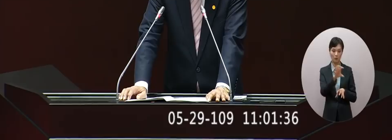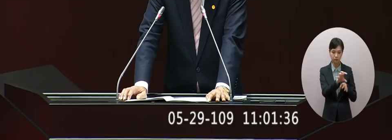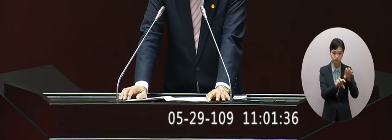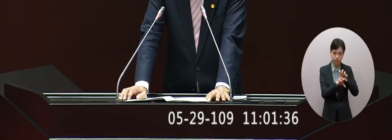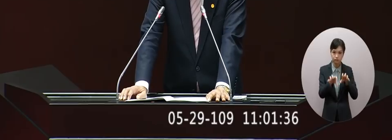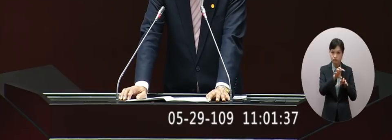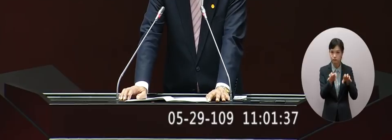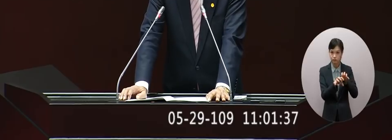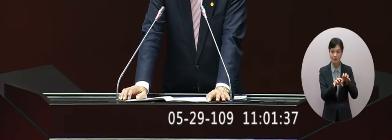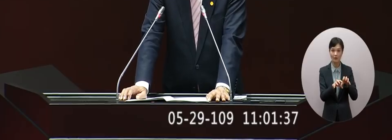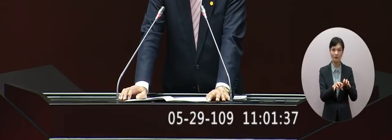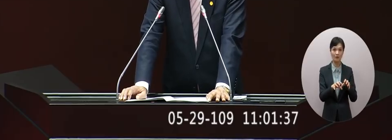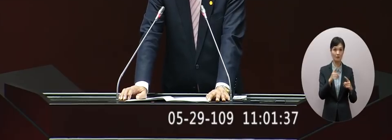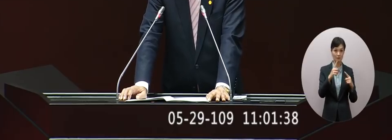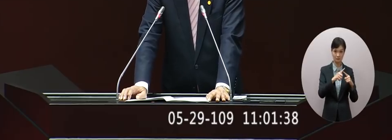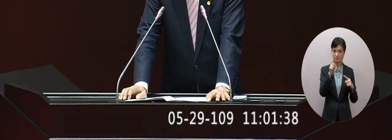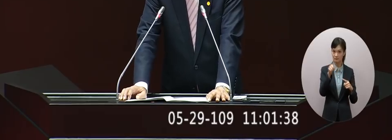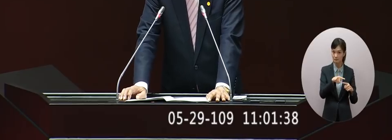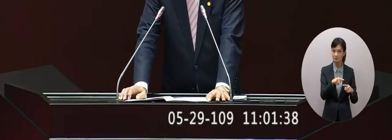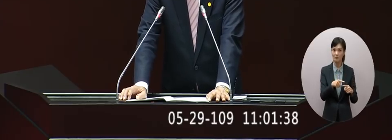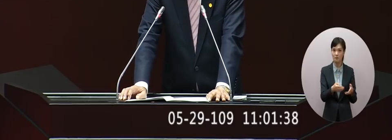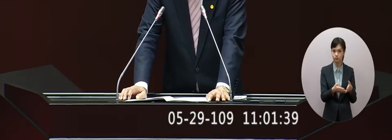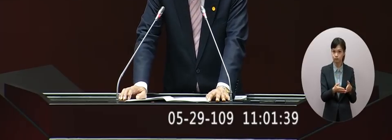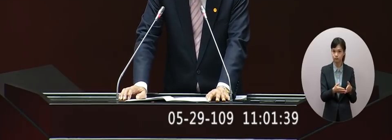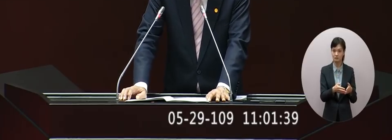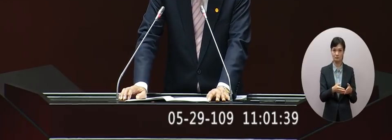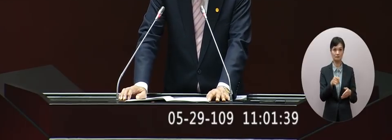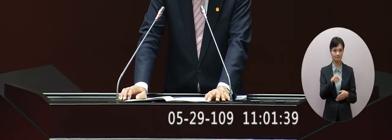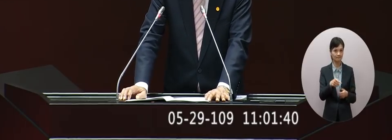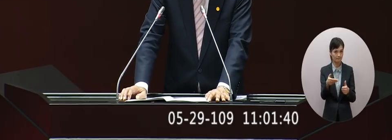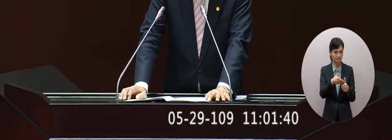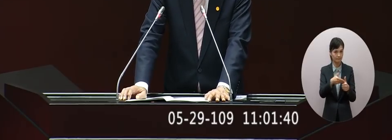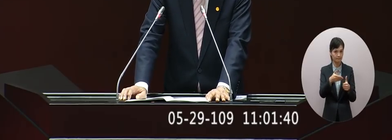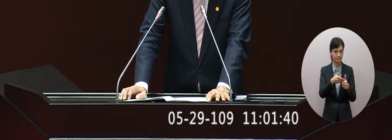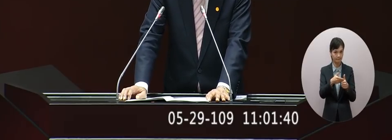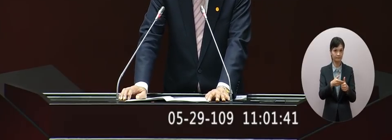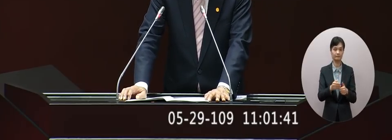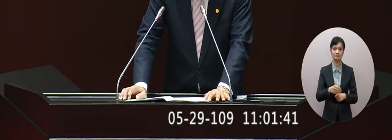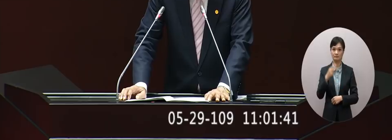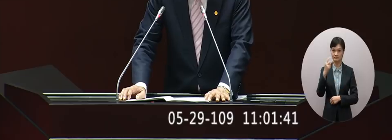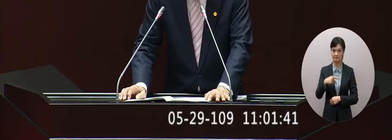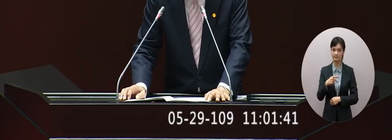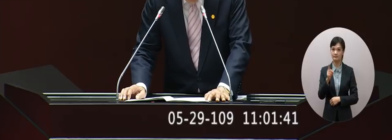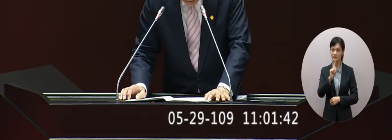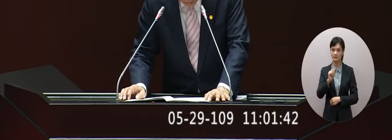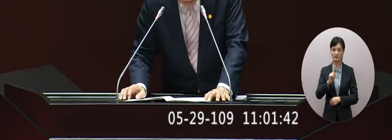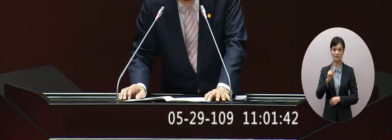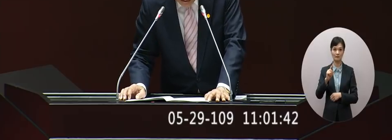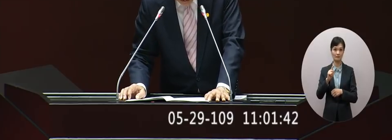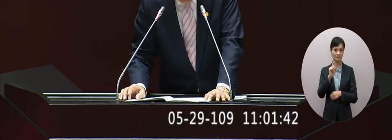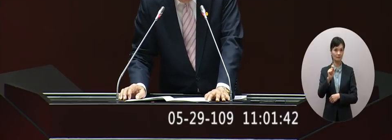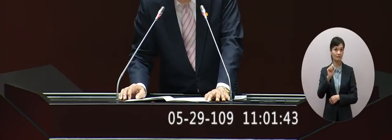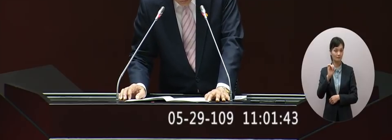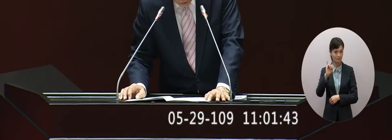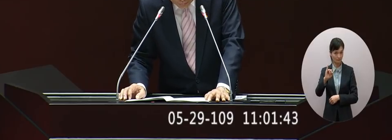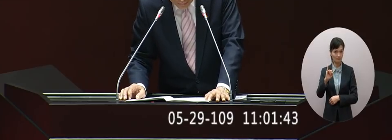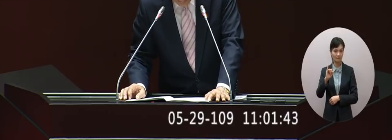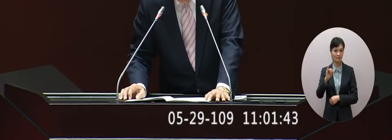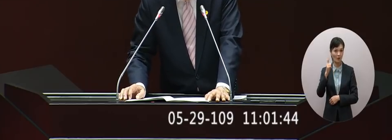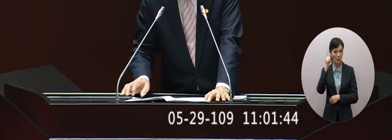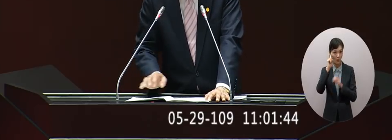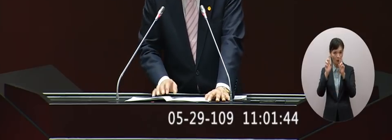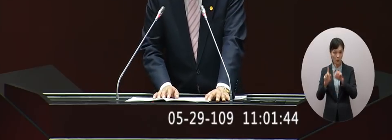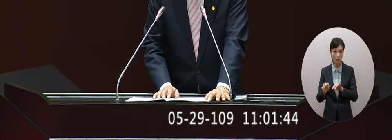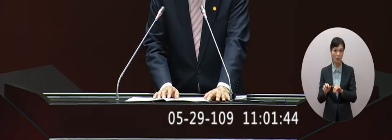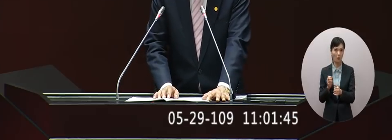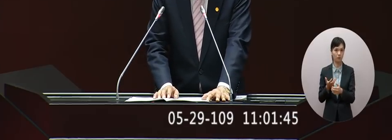技术人才，我们也要多加培养，并导入智慧制造，让传统